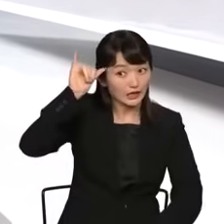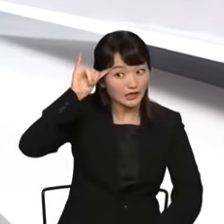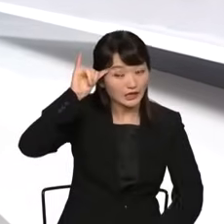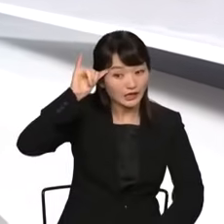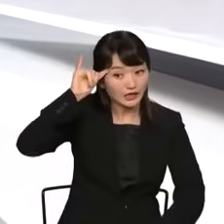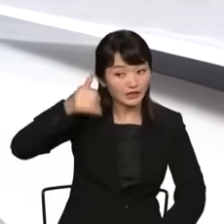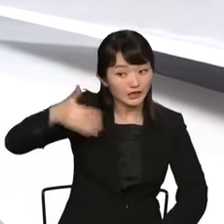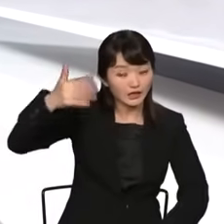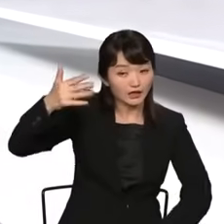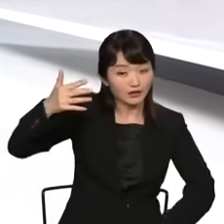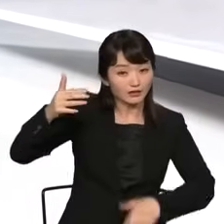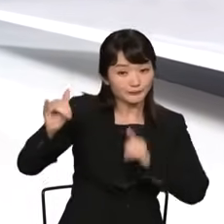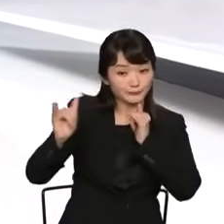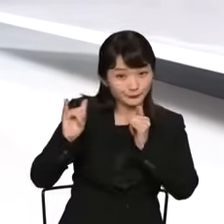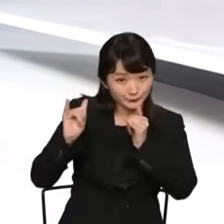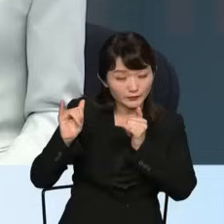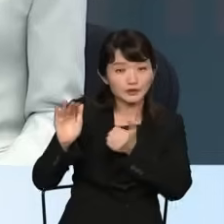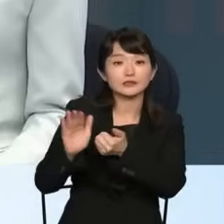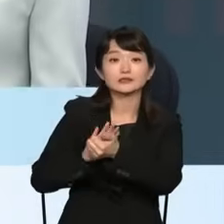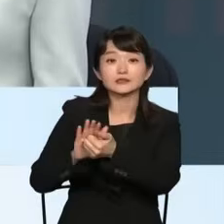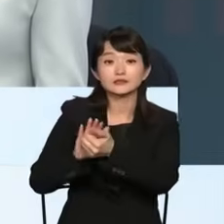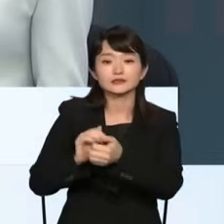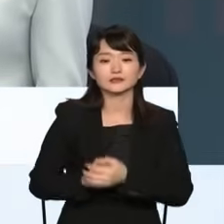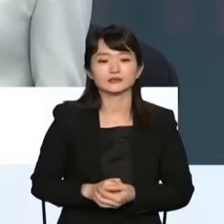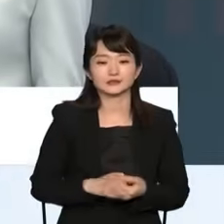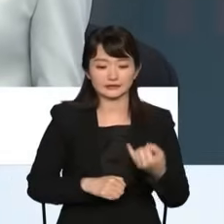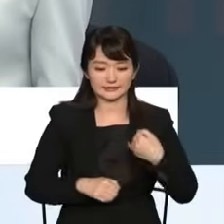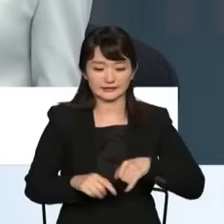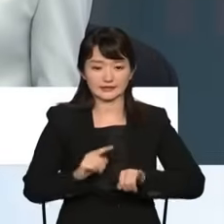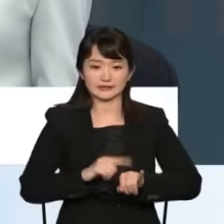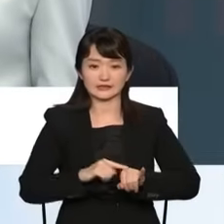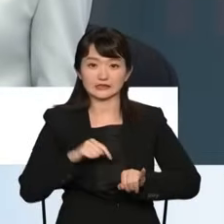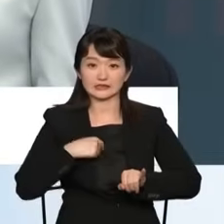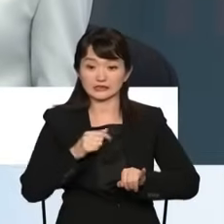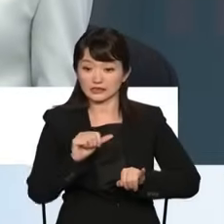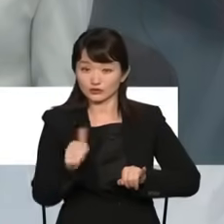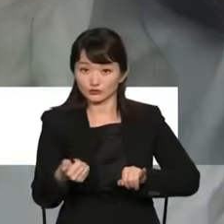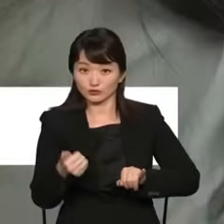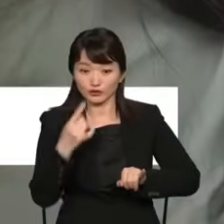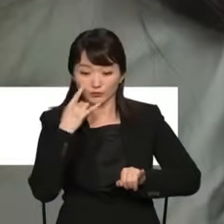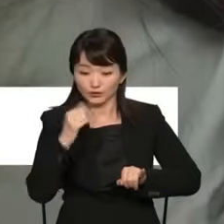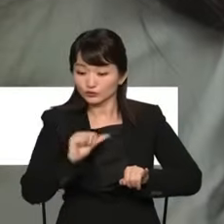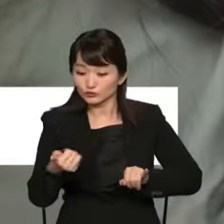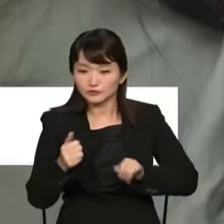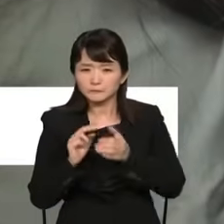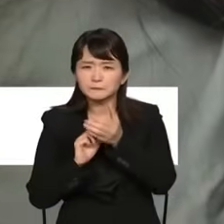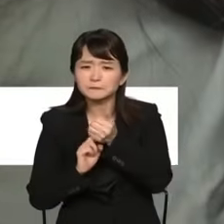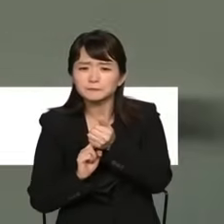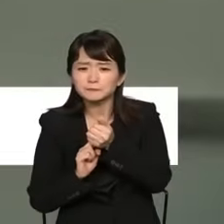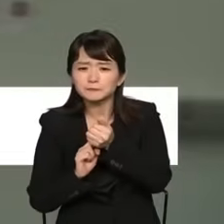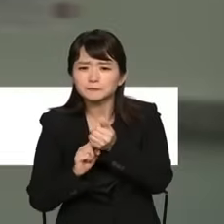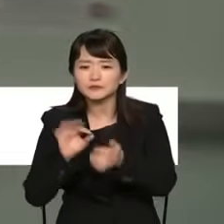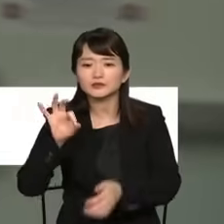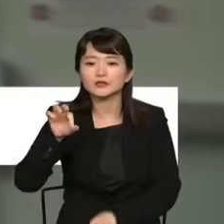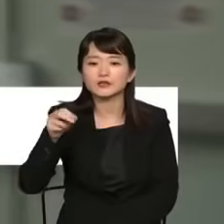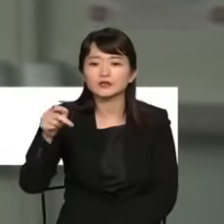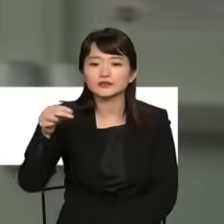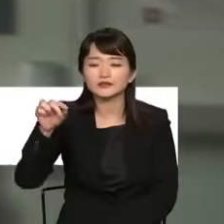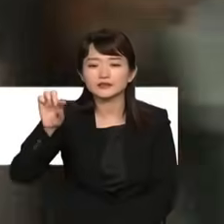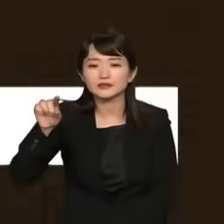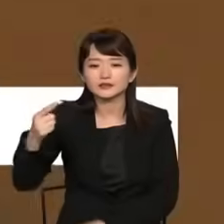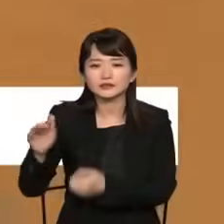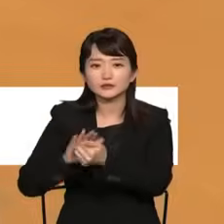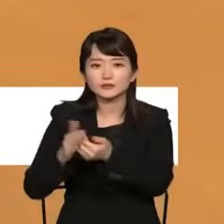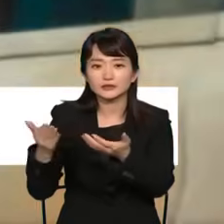영상 통화를 할 수 있게 해주는 서비스인데 어린 딸에게 자신의 죽음을 숨기기 위해서 원더랜드 서비스를 의뢰하는 엄마 바이리